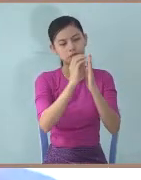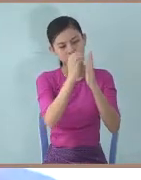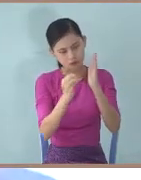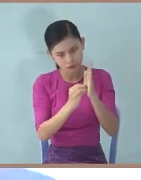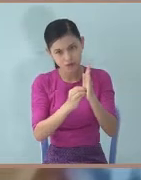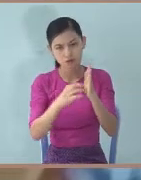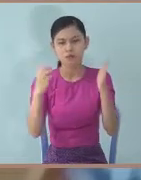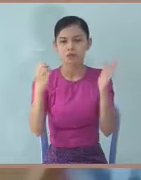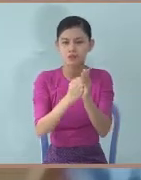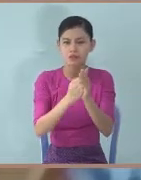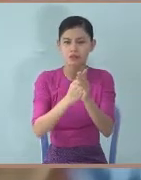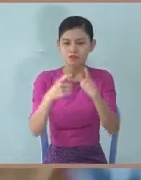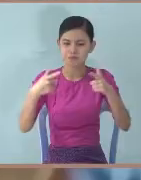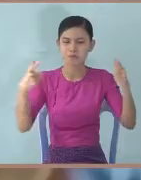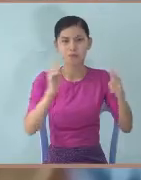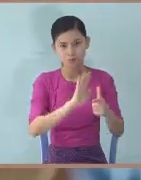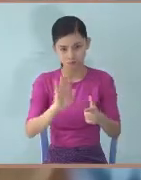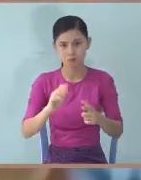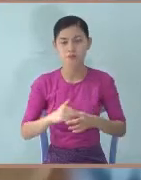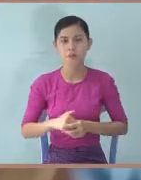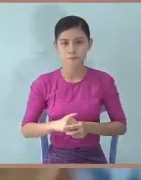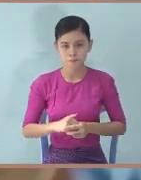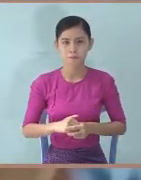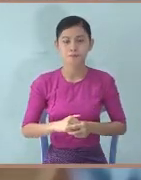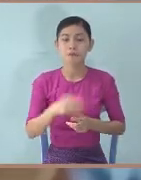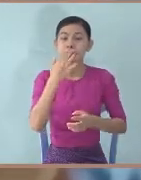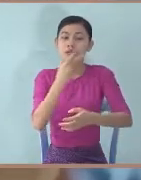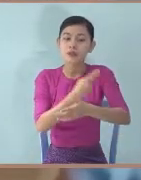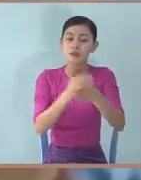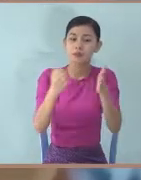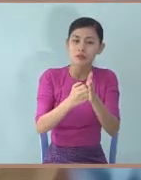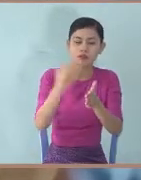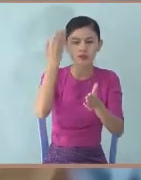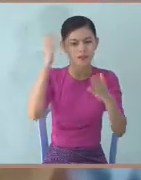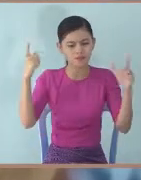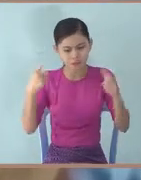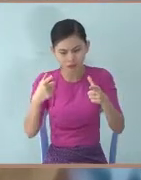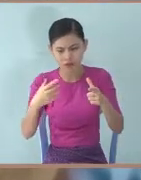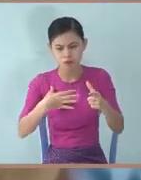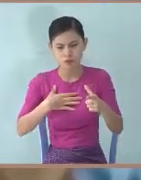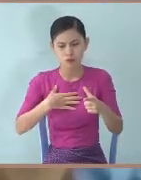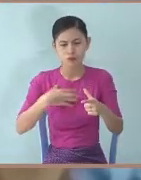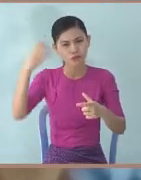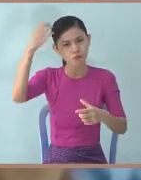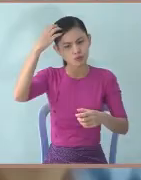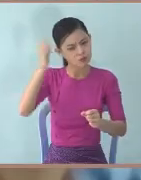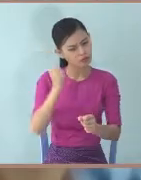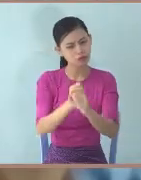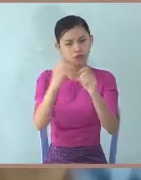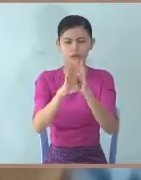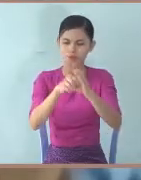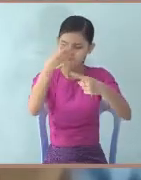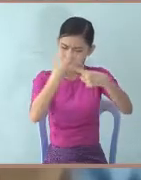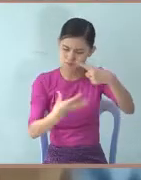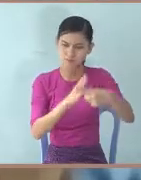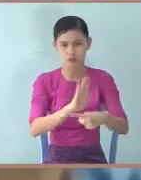ည်လုံးတိုင်းတာနဲ့ဖြစ်နေတာအဲဦးရစီဝါနဲ့ပတ်သက်ပြီးတော့လည်းကျွန်တော်အစိုးရအနေနဲ့လည်းအများကြီးလုံနေပါတယ်ဗျဟုတ်ခုနကသူပြောသ